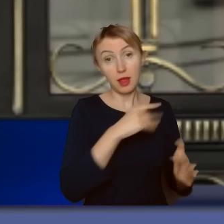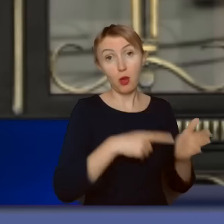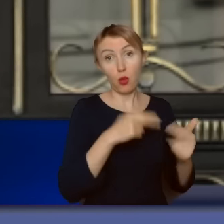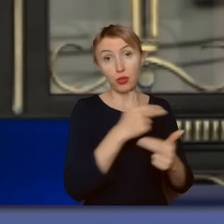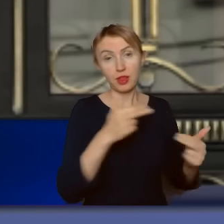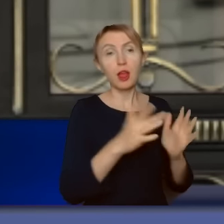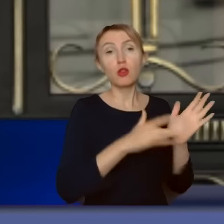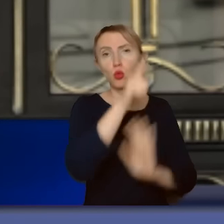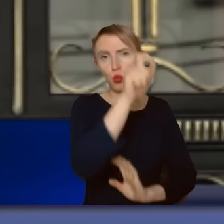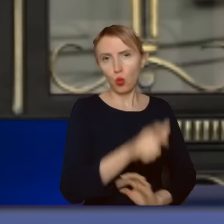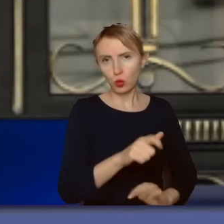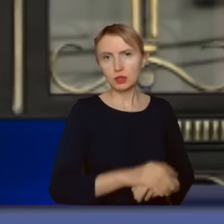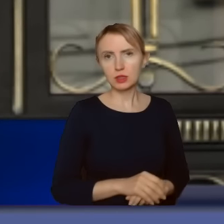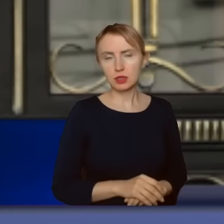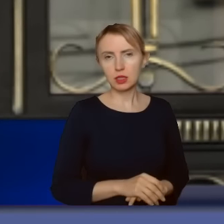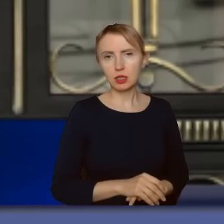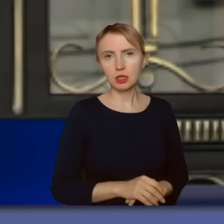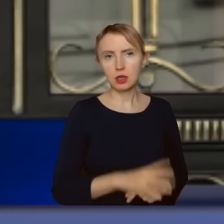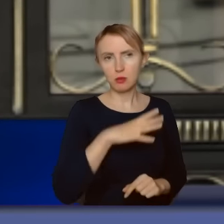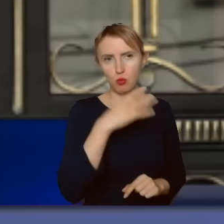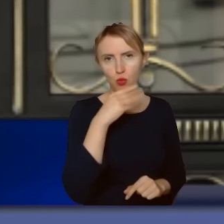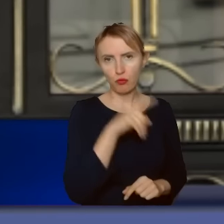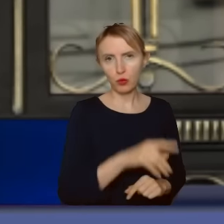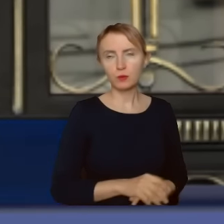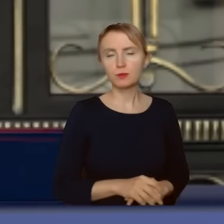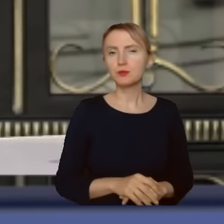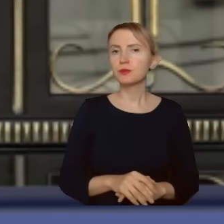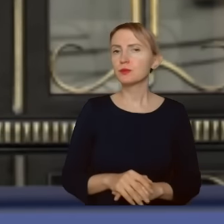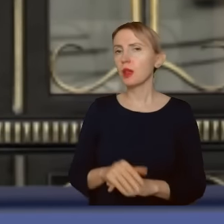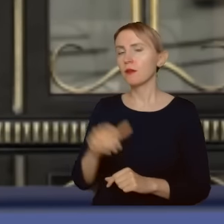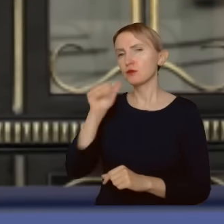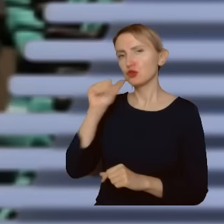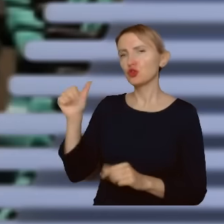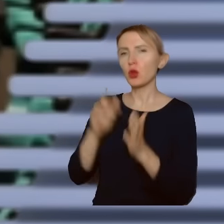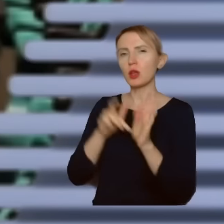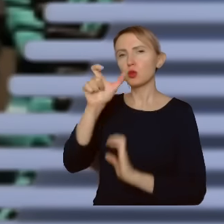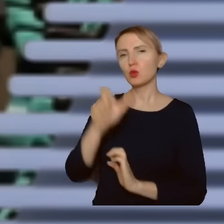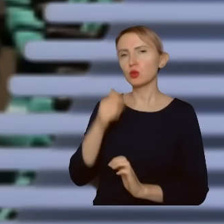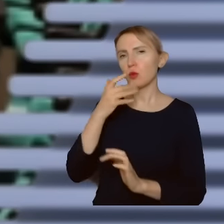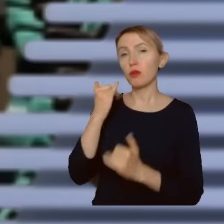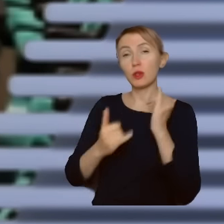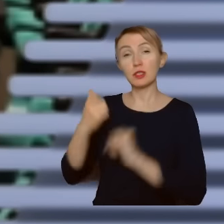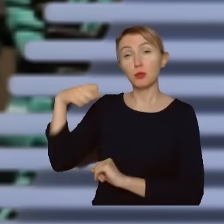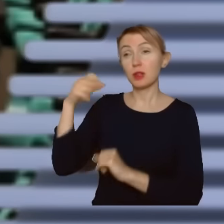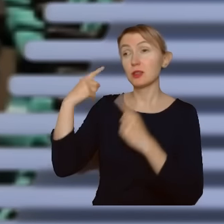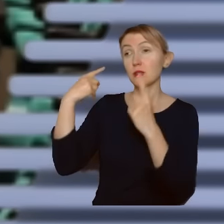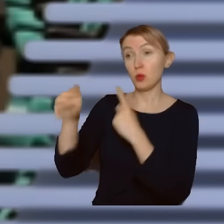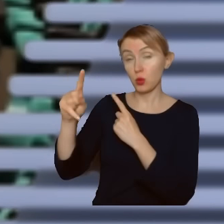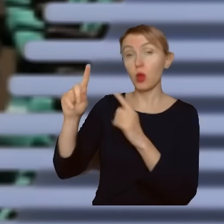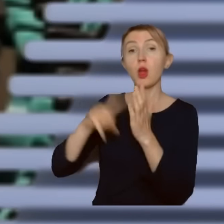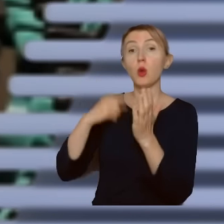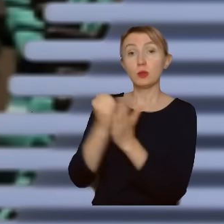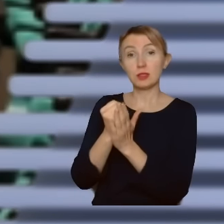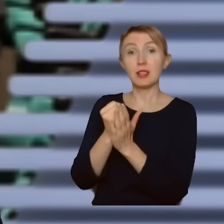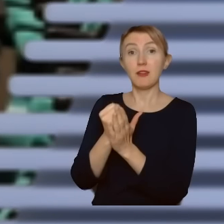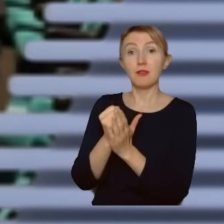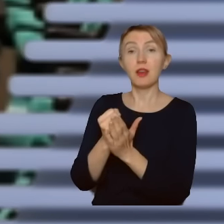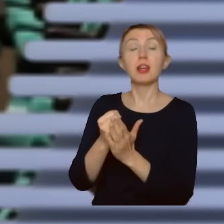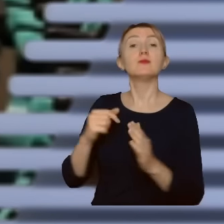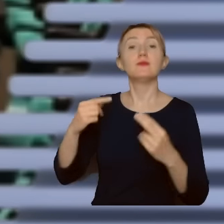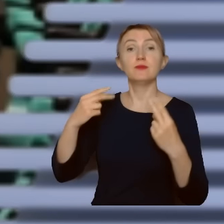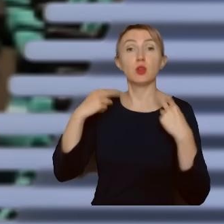Donald Tusk, więc być tak, to może wczoraj będziemy Donald mieli... Tusk powiedział, że jeżeli prezydent skieruje ustawę do Trybunału Konstytucyjnego, to on